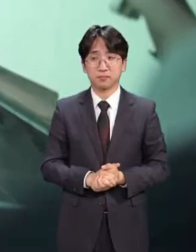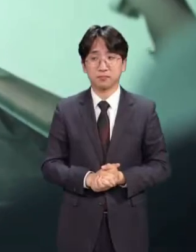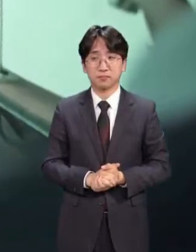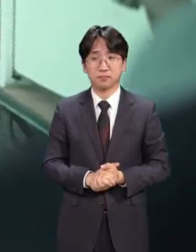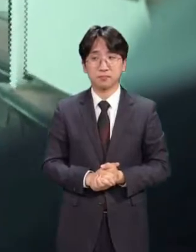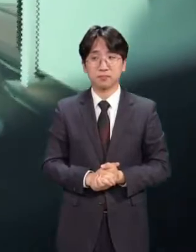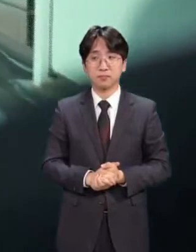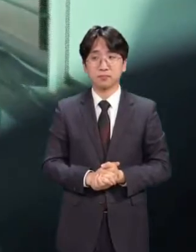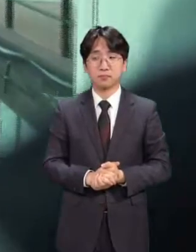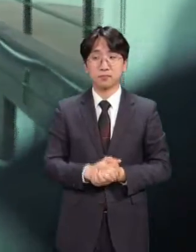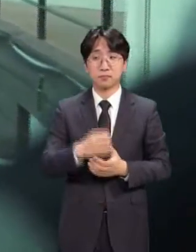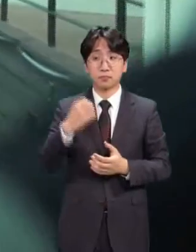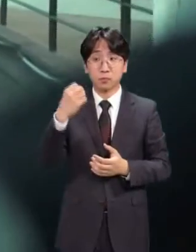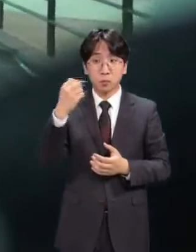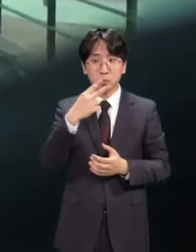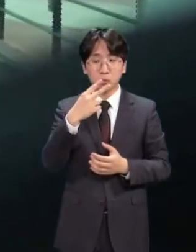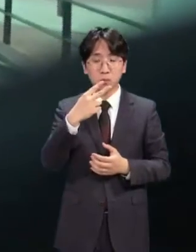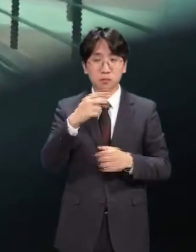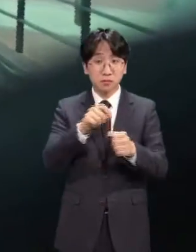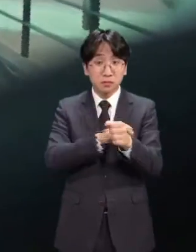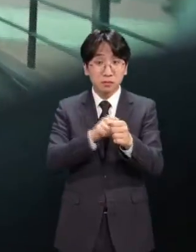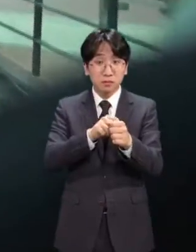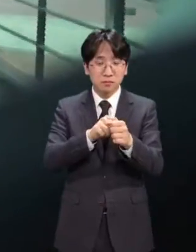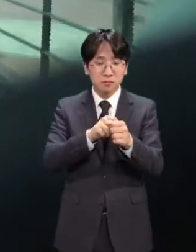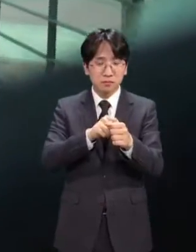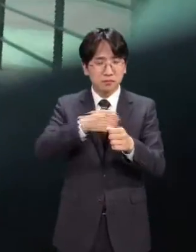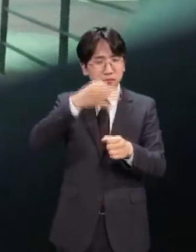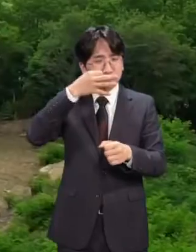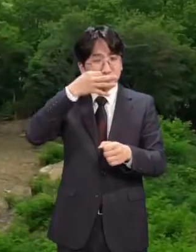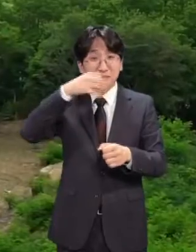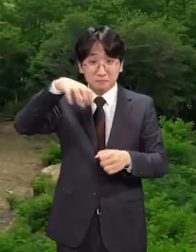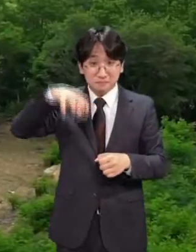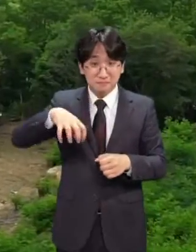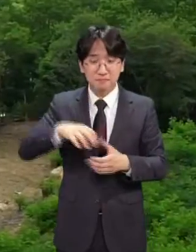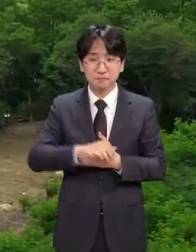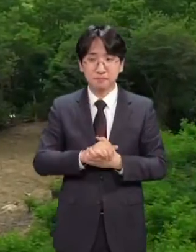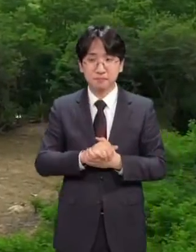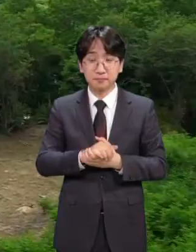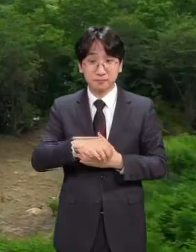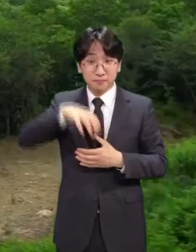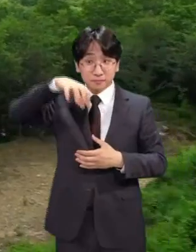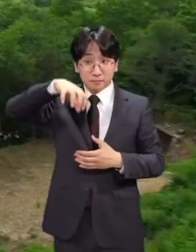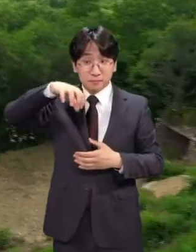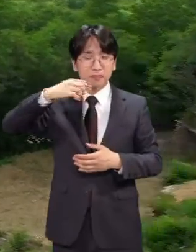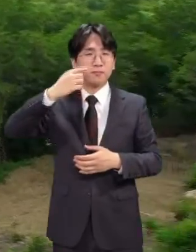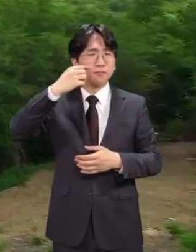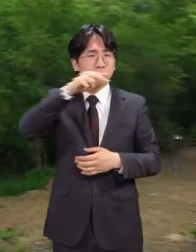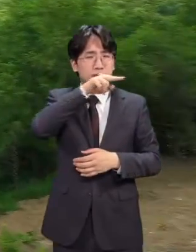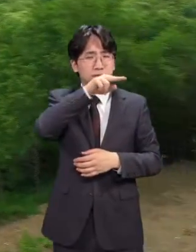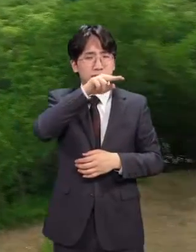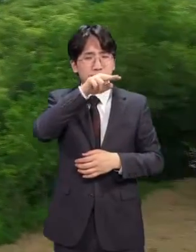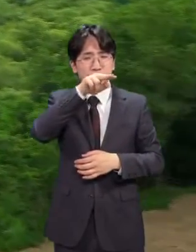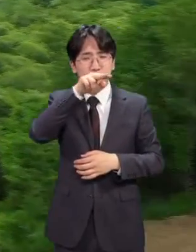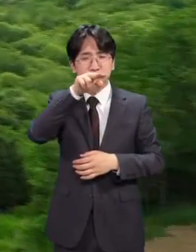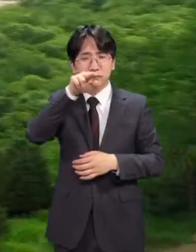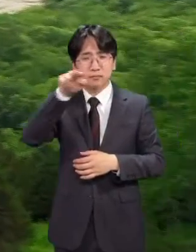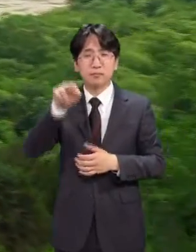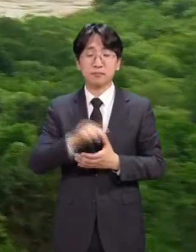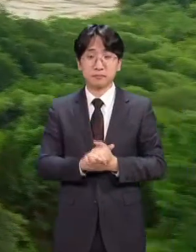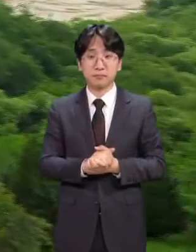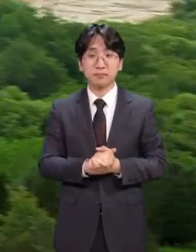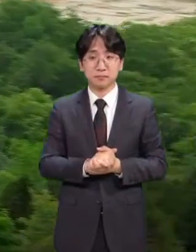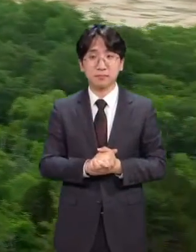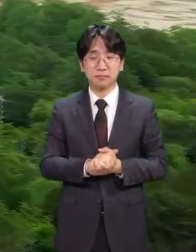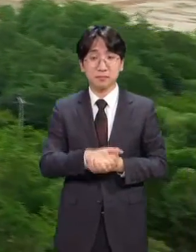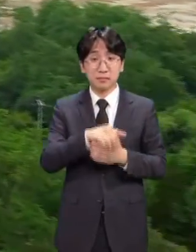비무장지대와 북한을 한눈에 바라볼 수 있는 평화 전망대. 아직은 멀기만 한 북녘 땅을 바라보며 70여